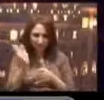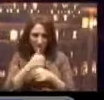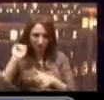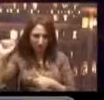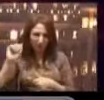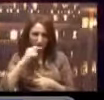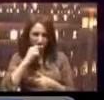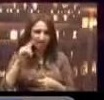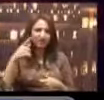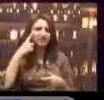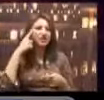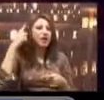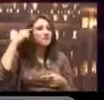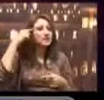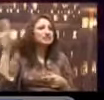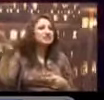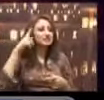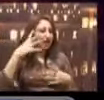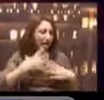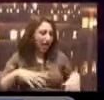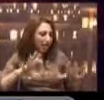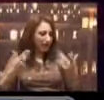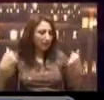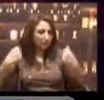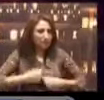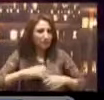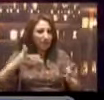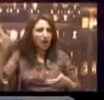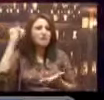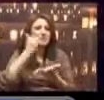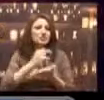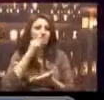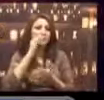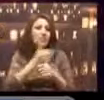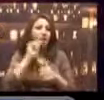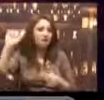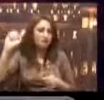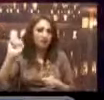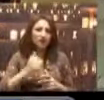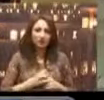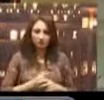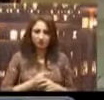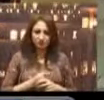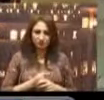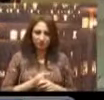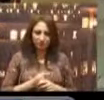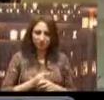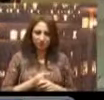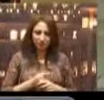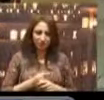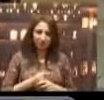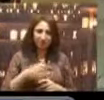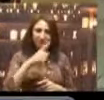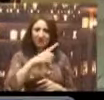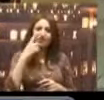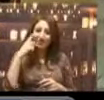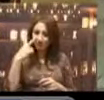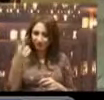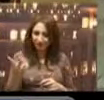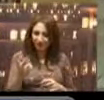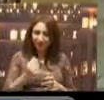بص اقول لك على حاجه، مطلع عينيها يعني لما بن بيجي لي العمل الاول مره. كيفين احنا لخبطناها في البيت كده يا اخي، اديك شايف اهو.